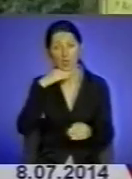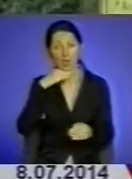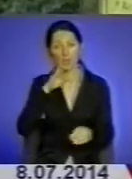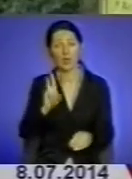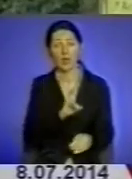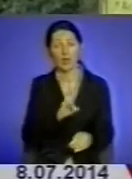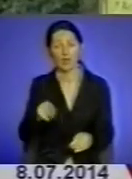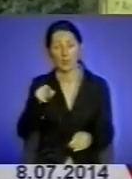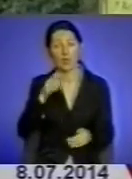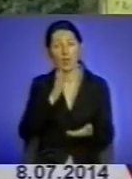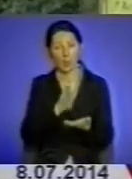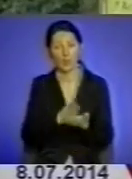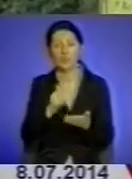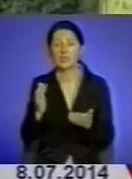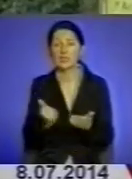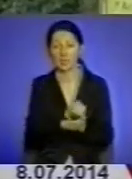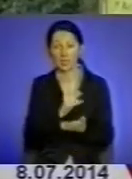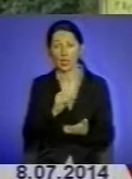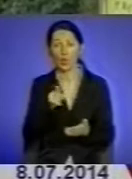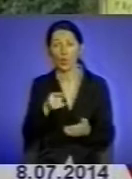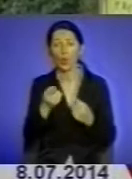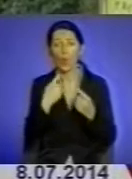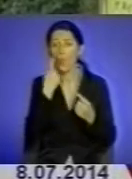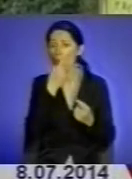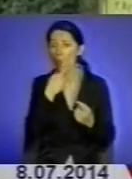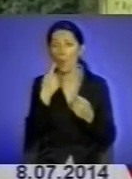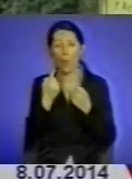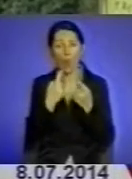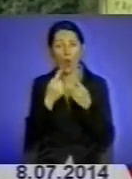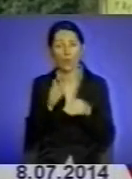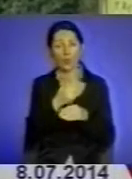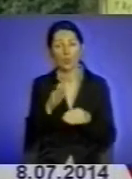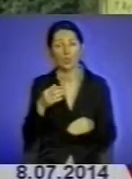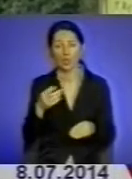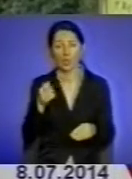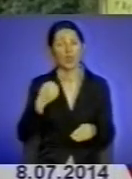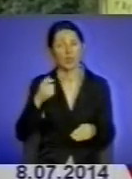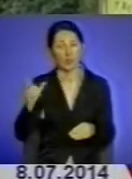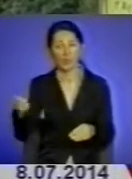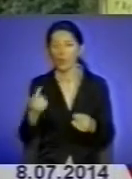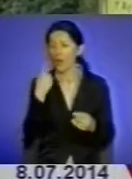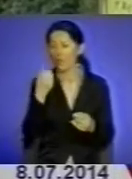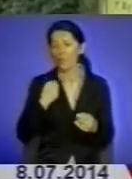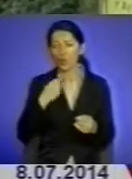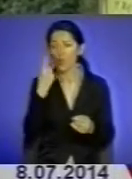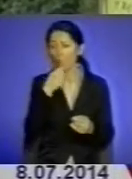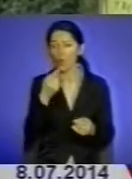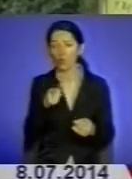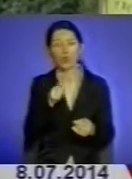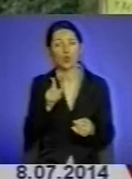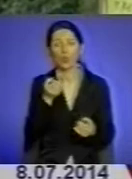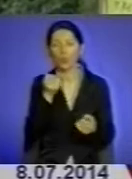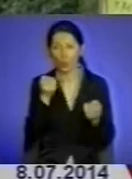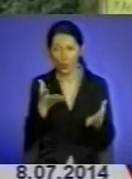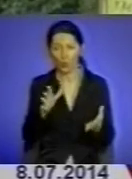повинен знайти ту мову між військовими, військову мову, тому що просто священником бути, прийти, відбути